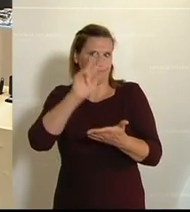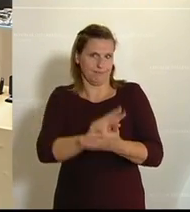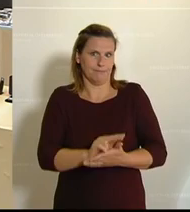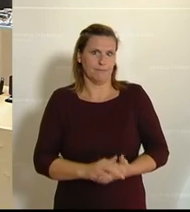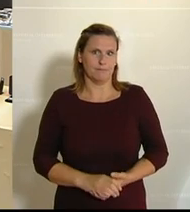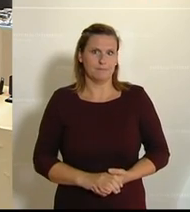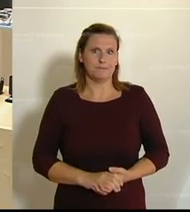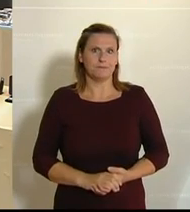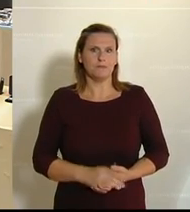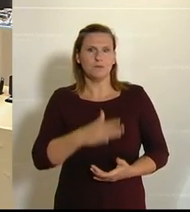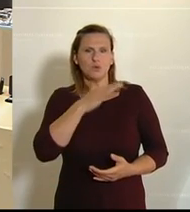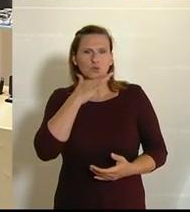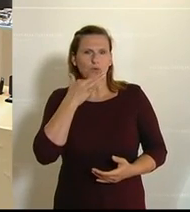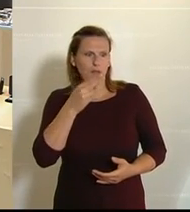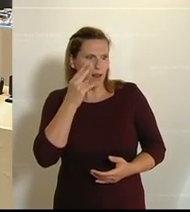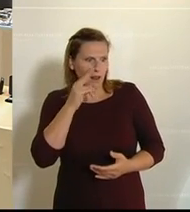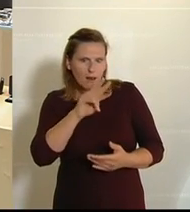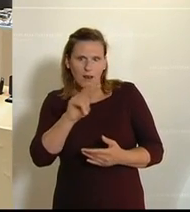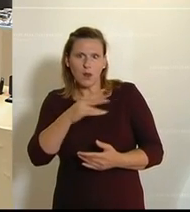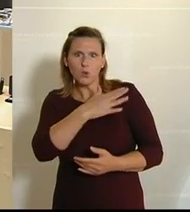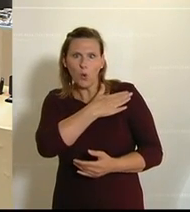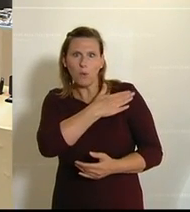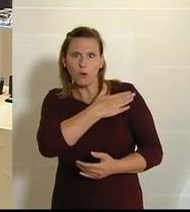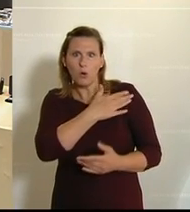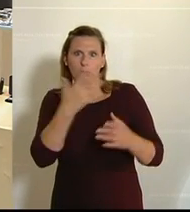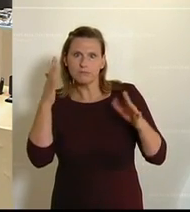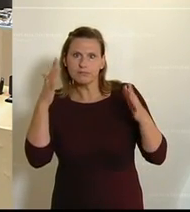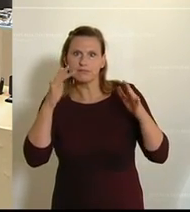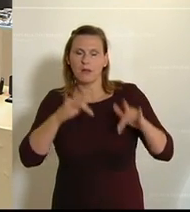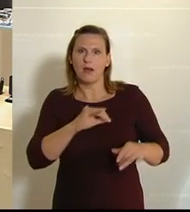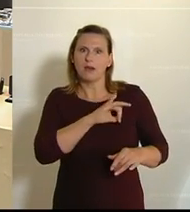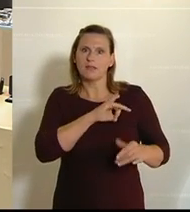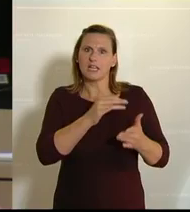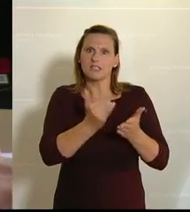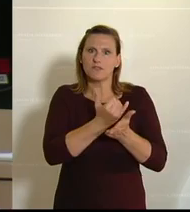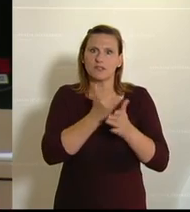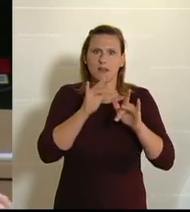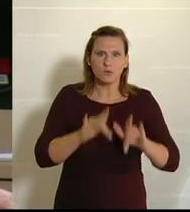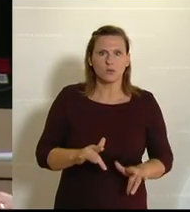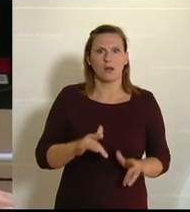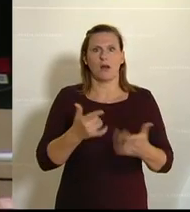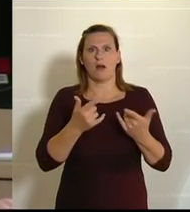Das umfassende Lob, das man hier hört von Interessensvertretungen, von